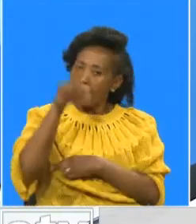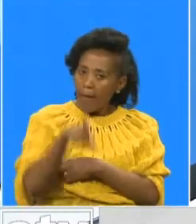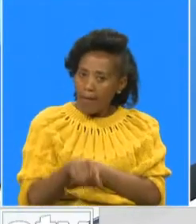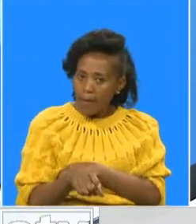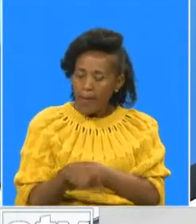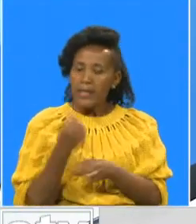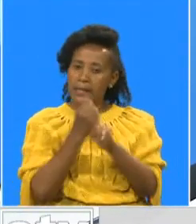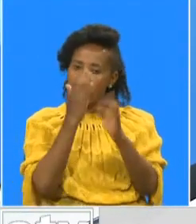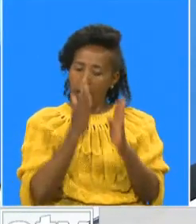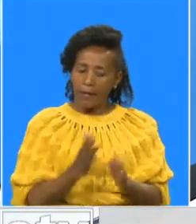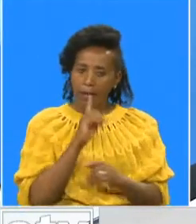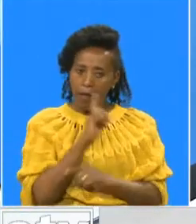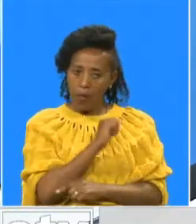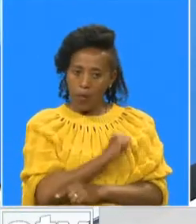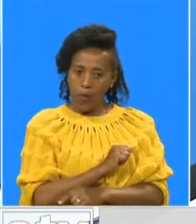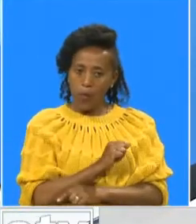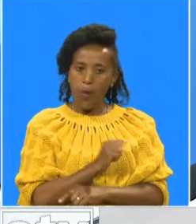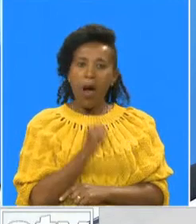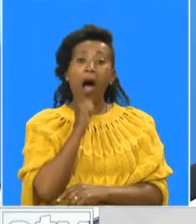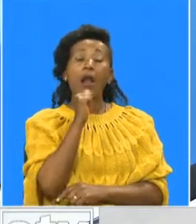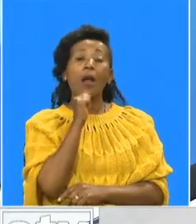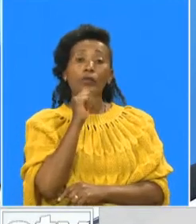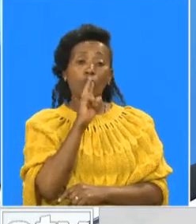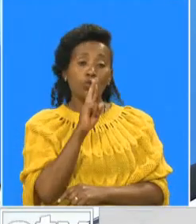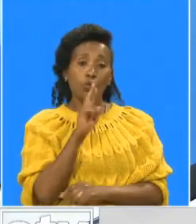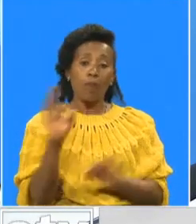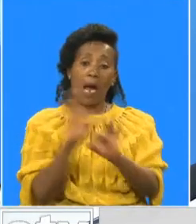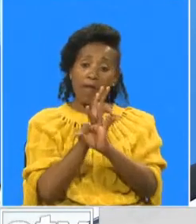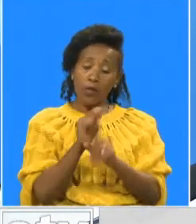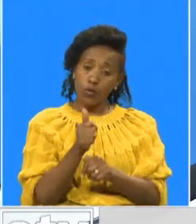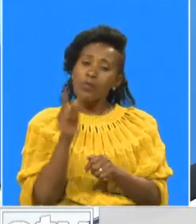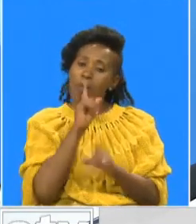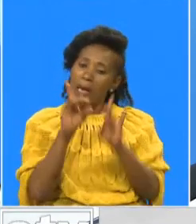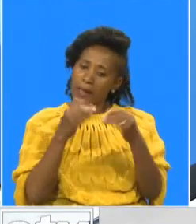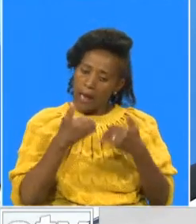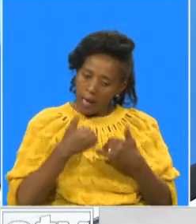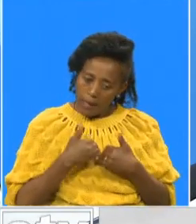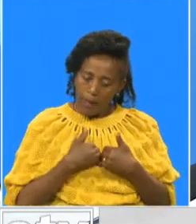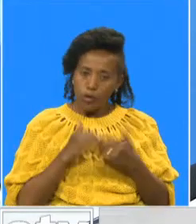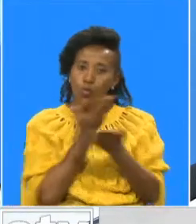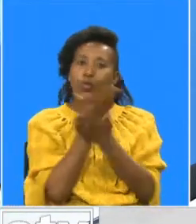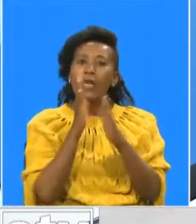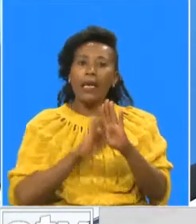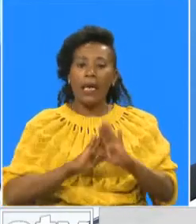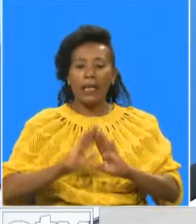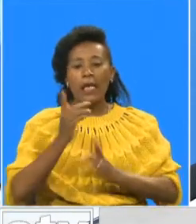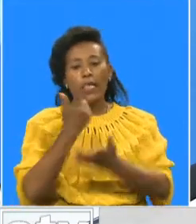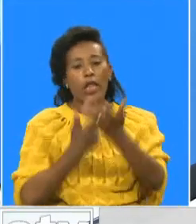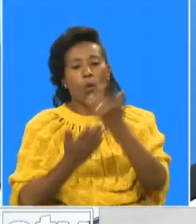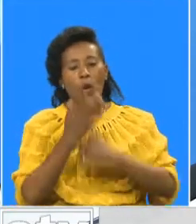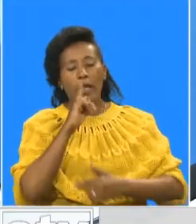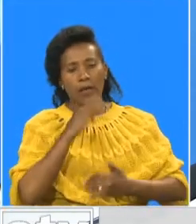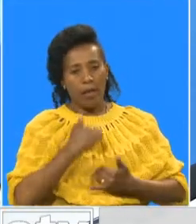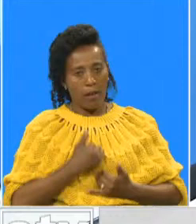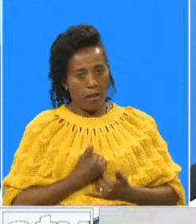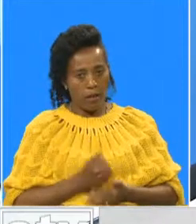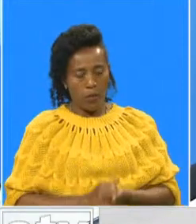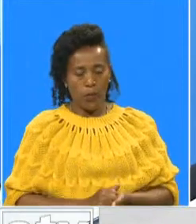አለበት? ሰራተኛውም በባለ ሀብቶችም ባለ ፋብሪካዎችም ምንድን ነው ማድረግ ባለባቸው ጉዳይ ላይ ነው እየተወያየን ያለ ነው።